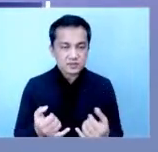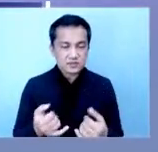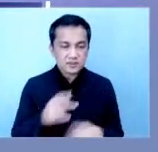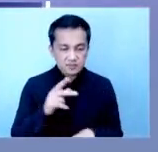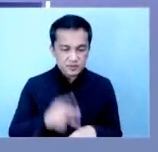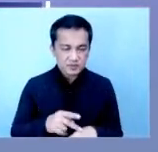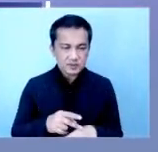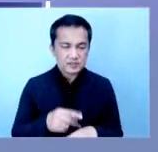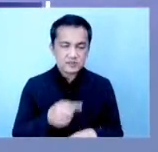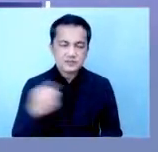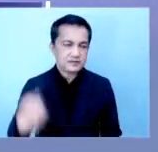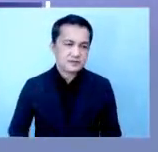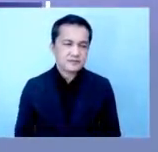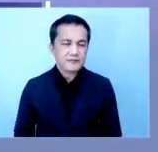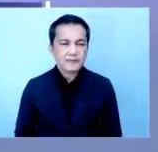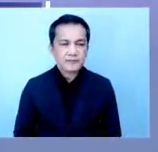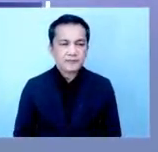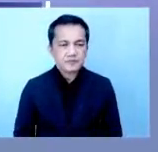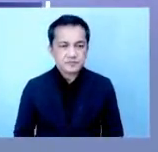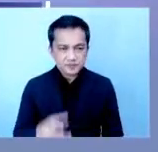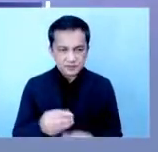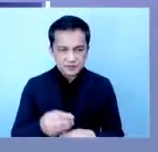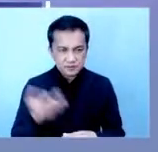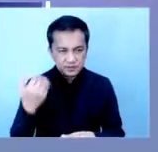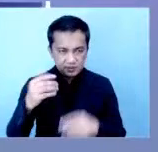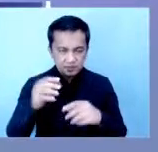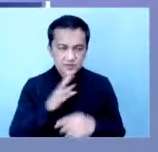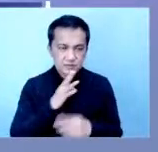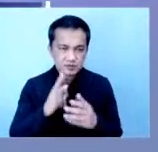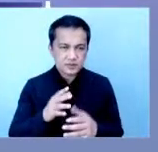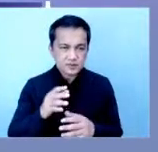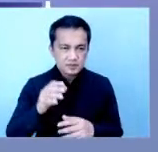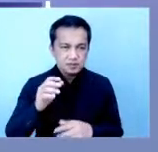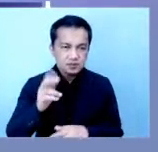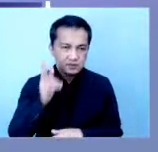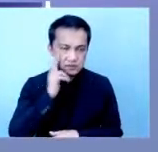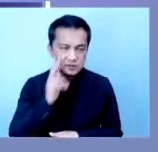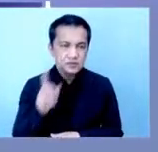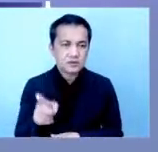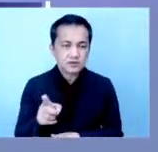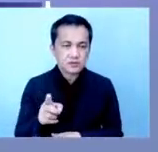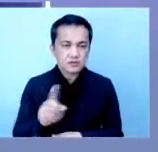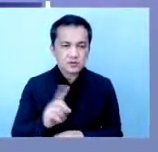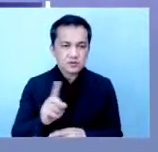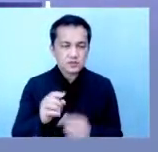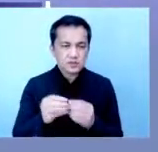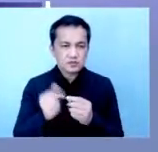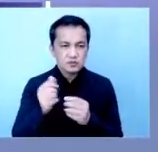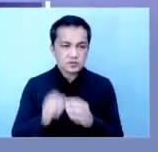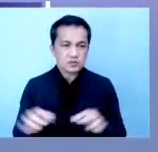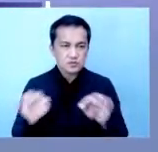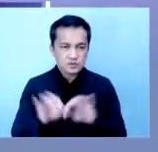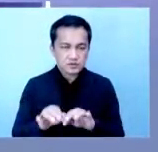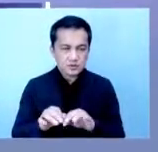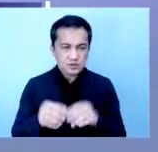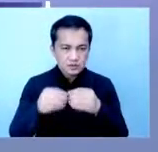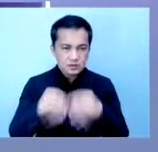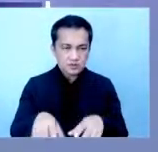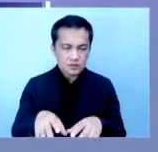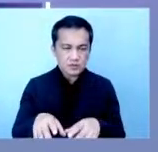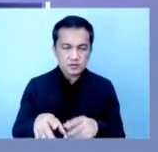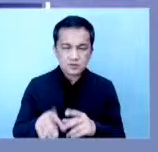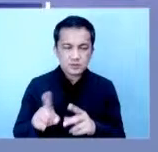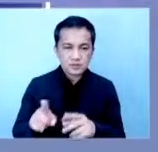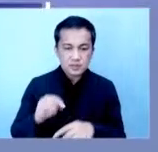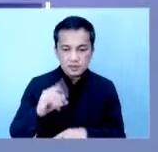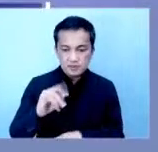ng China. Yeah. Dagdag pa ng dating tagapagsalita ni Duterte? Ano ba mas importante? Mawala ang presensya natin sa Sierra